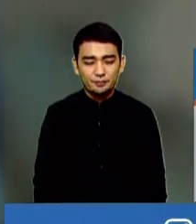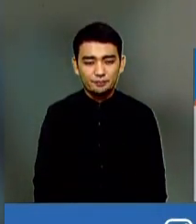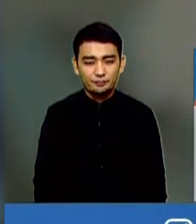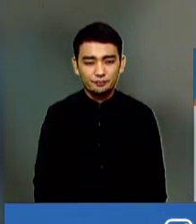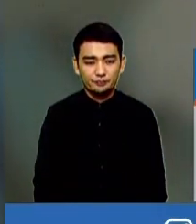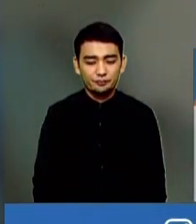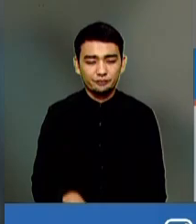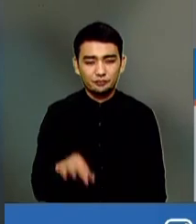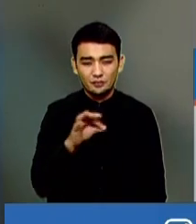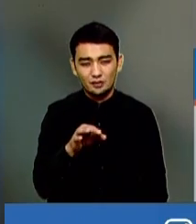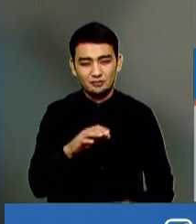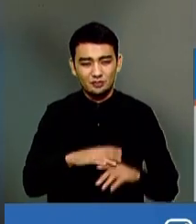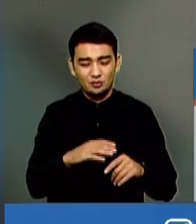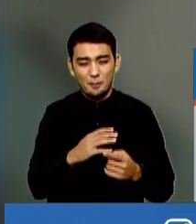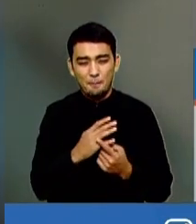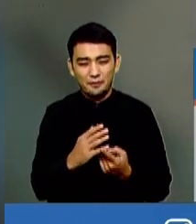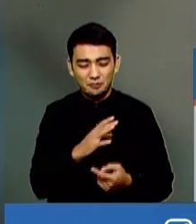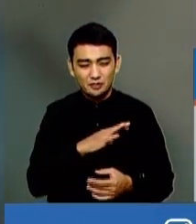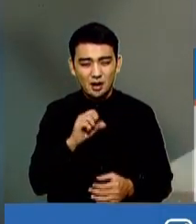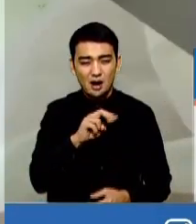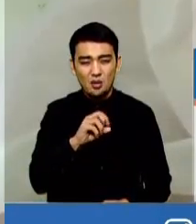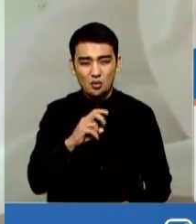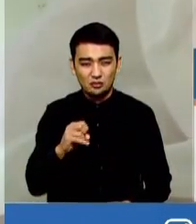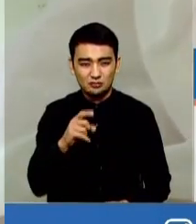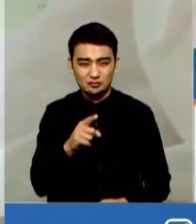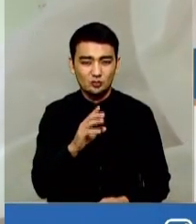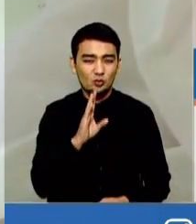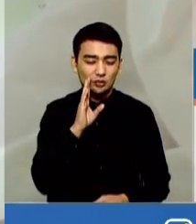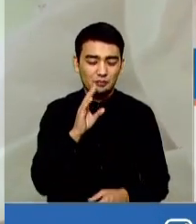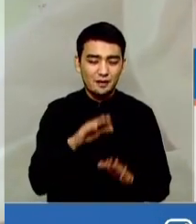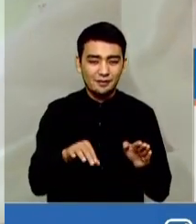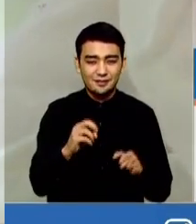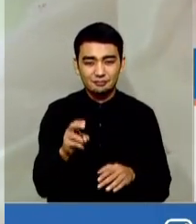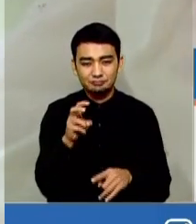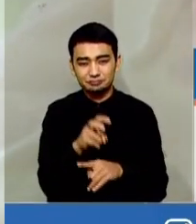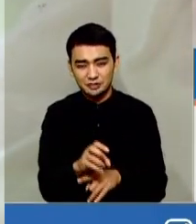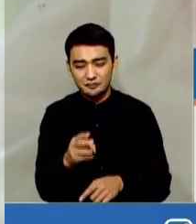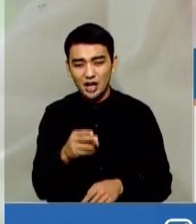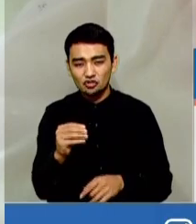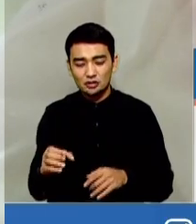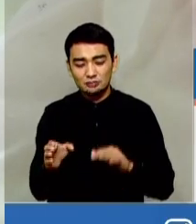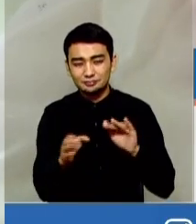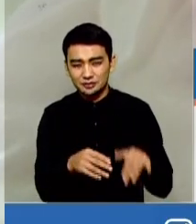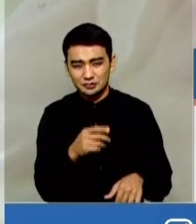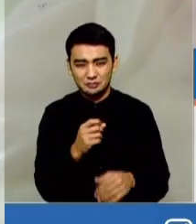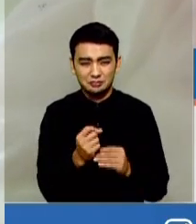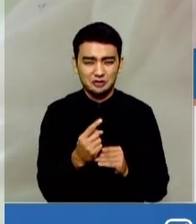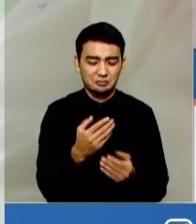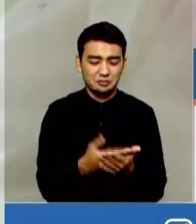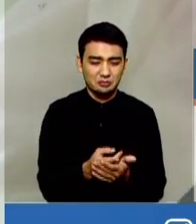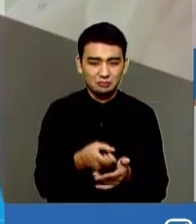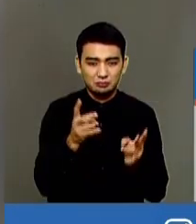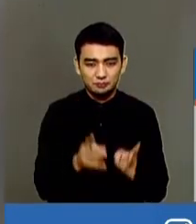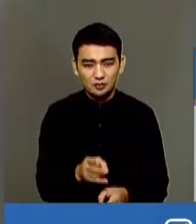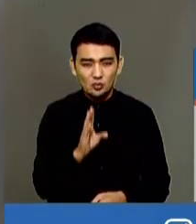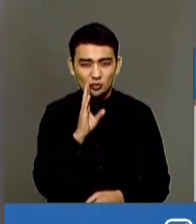Бір апта бұрын 2 жасар Алиана әдеттегіде таңертен балабақшаға барған жазатайым оқиға 2 сағаттан соң 11-лер шамасында болыпты. Анасының